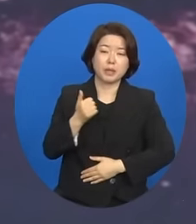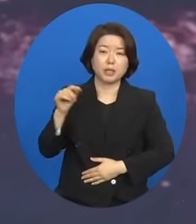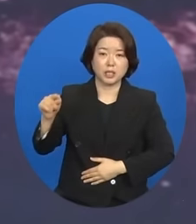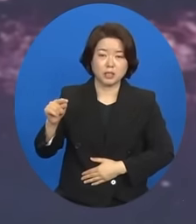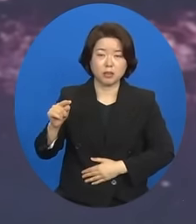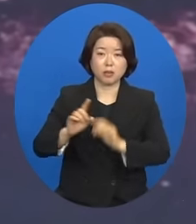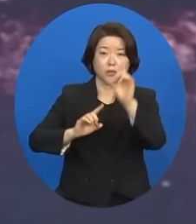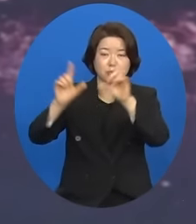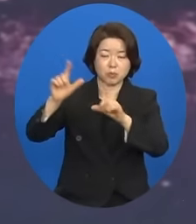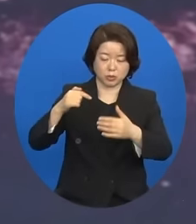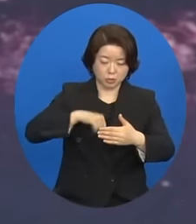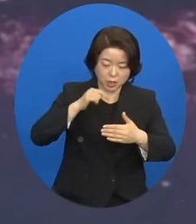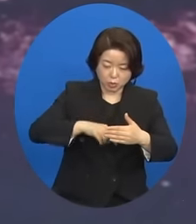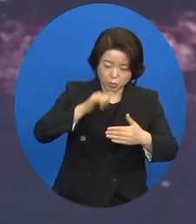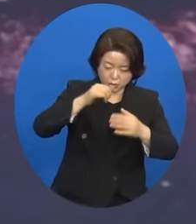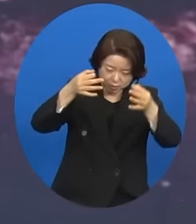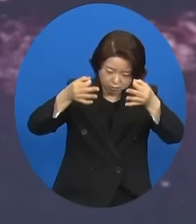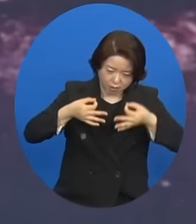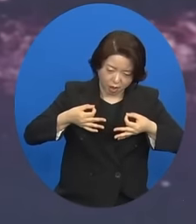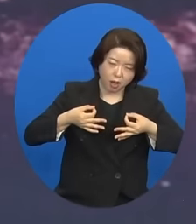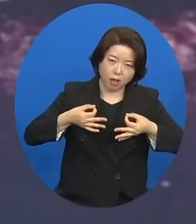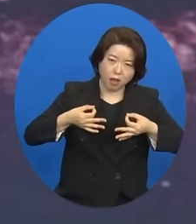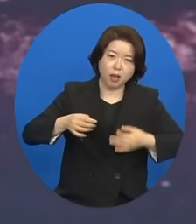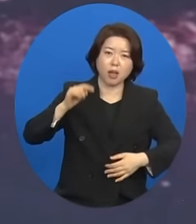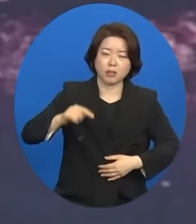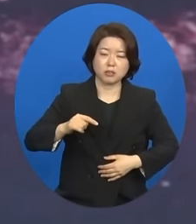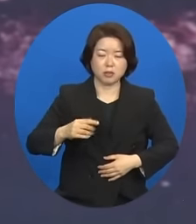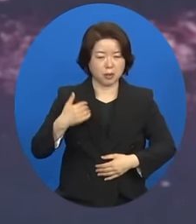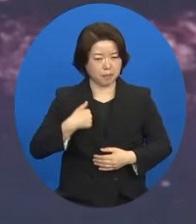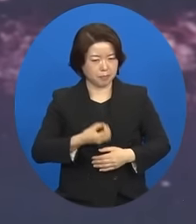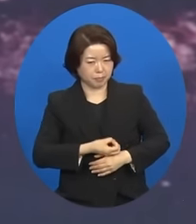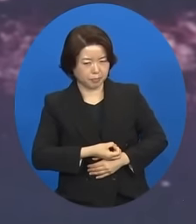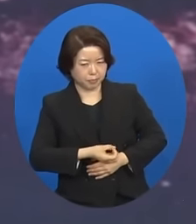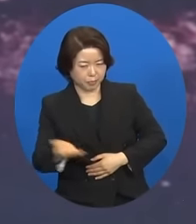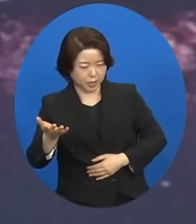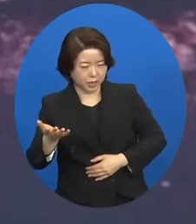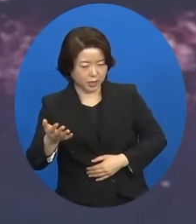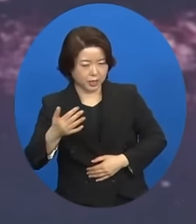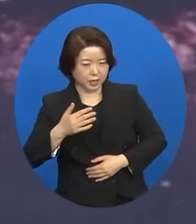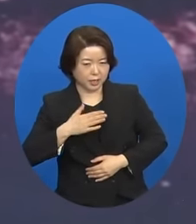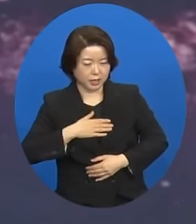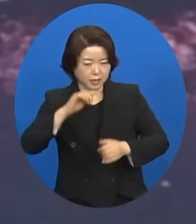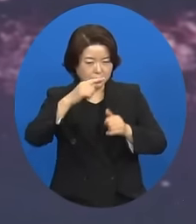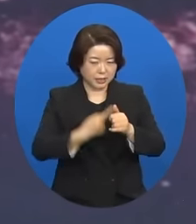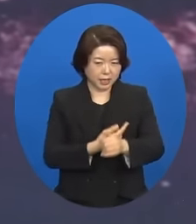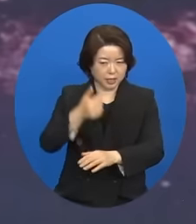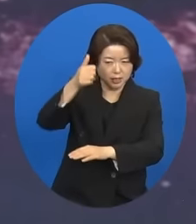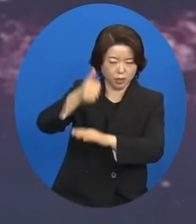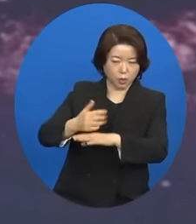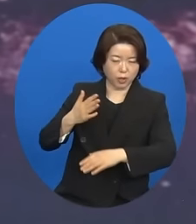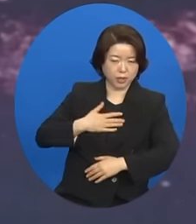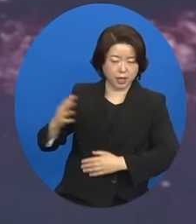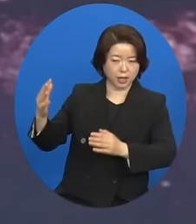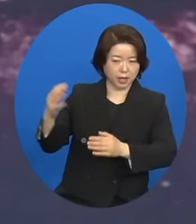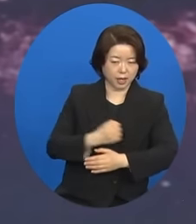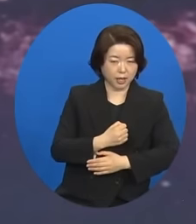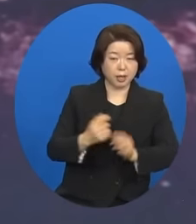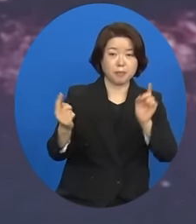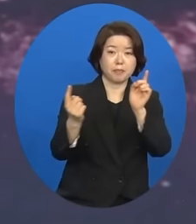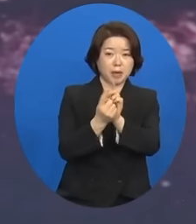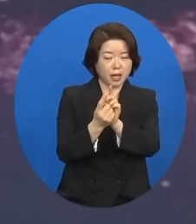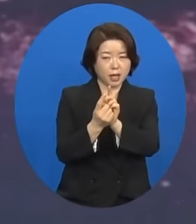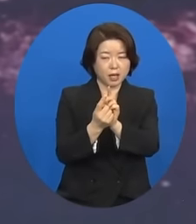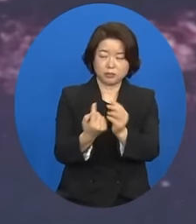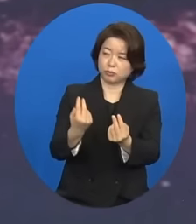모습들이 우리 안에 있지 않았는가 그것을 뿌린 결과를 우리가 지금 맞이하고 있는 것은 아닌가를 우린 돌아봐야 된다는 것이죠